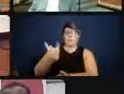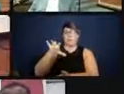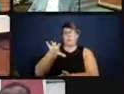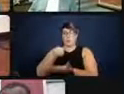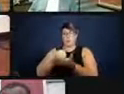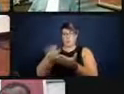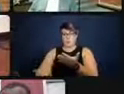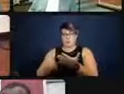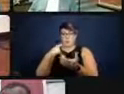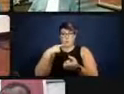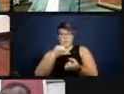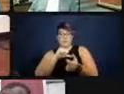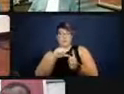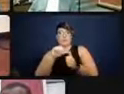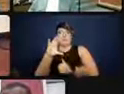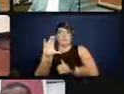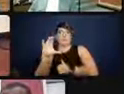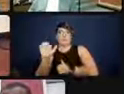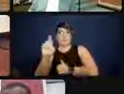15 مدرسة. قمنا بتعليم